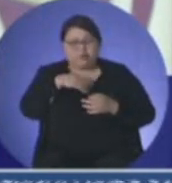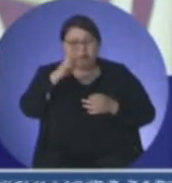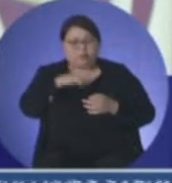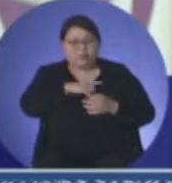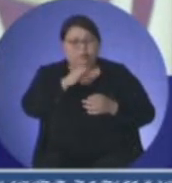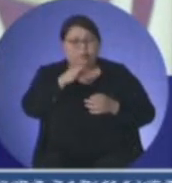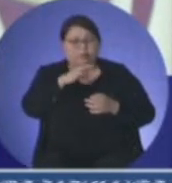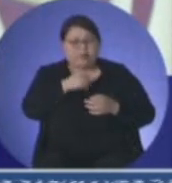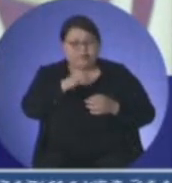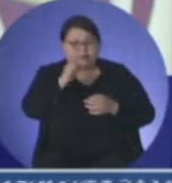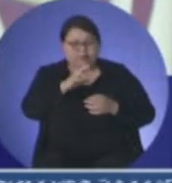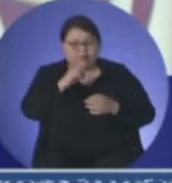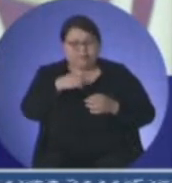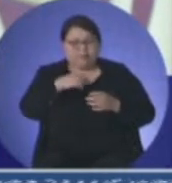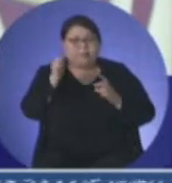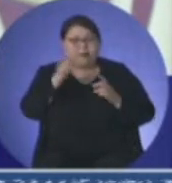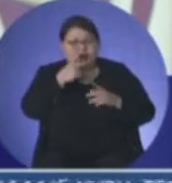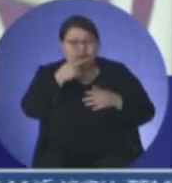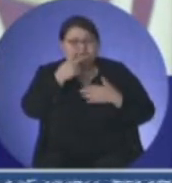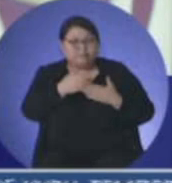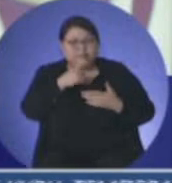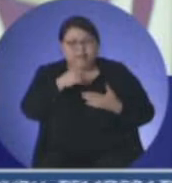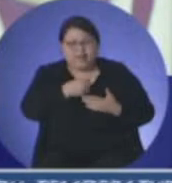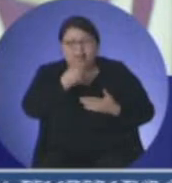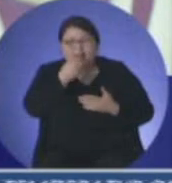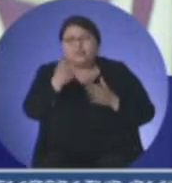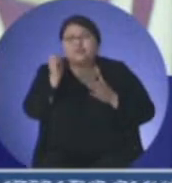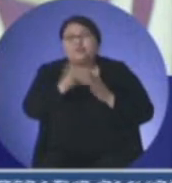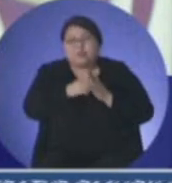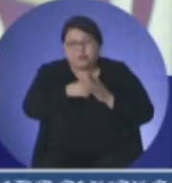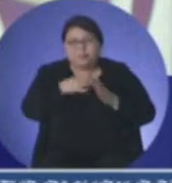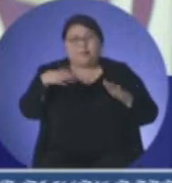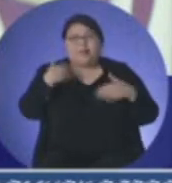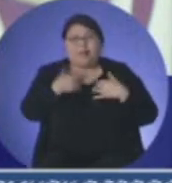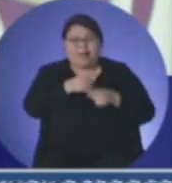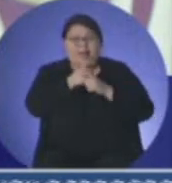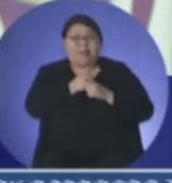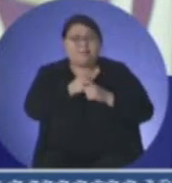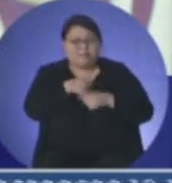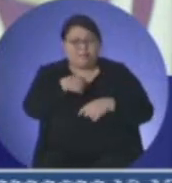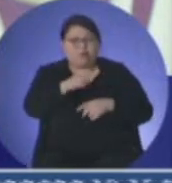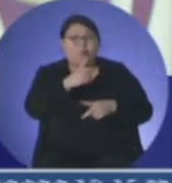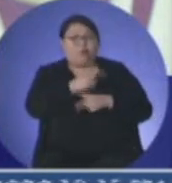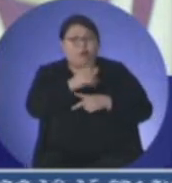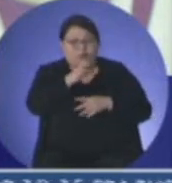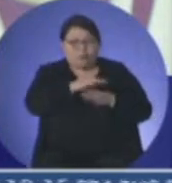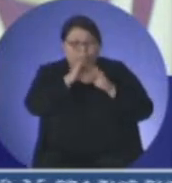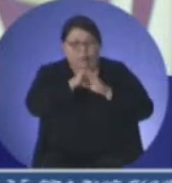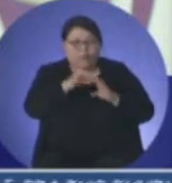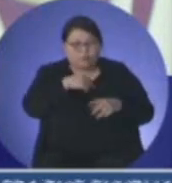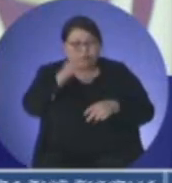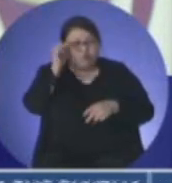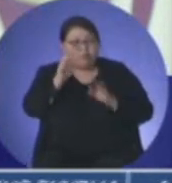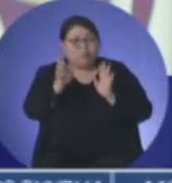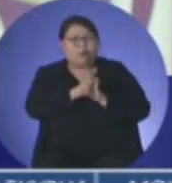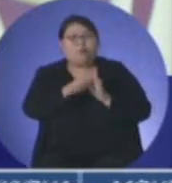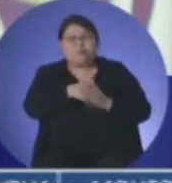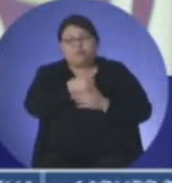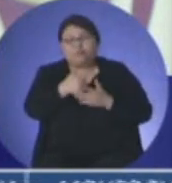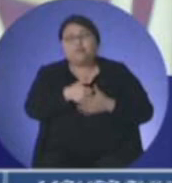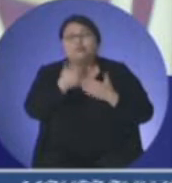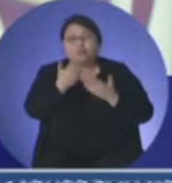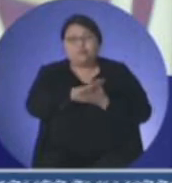бол шинхэн байгаадаар нэмий хэлэх ёстой гэж бодож халамжийн хуулиар тэр хүүхдүүдийг сурч боловсрох нөхцөлийг нь бүрдүүлнэ